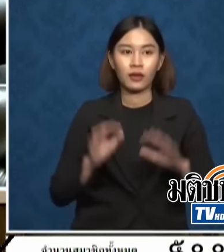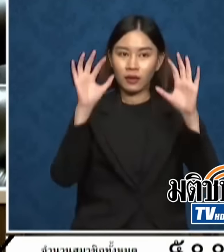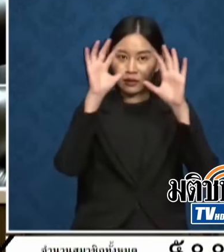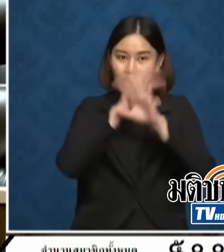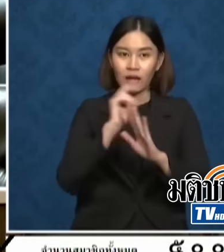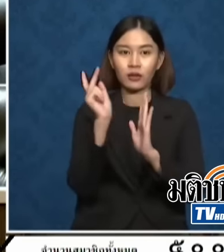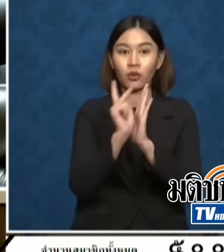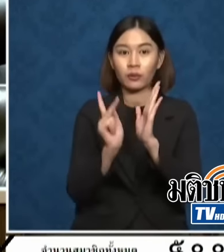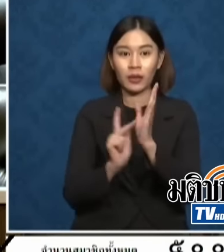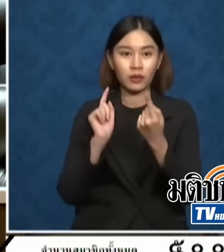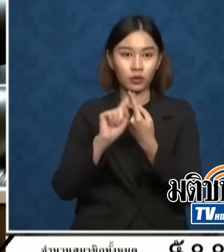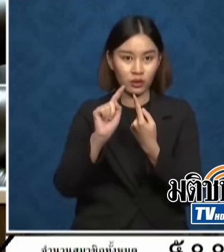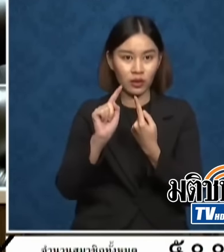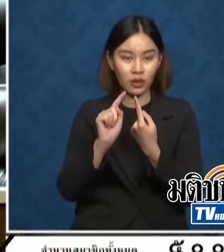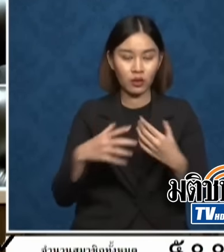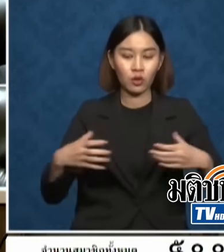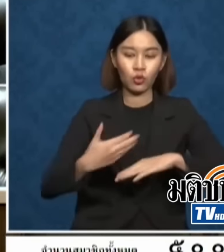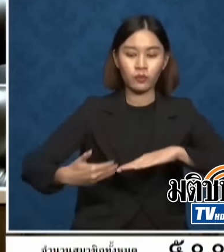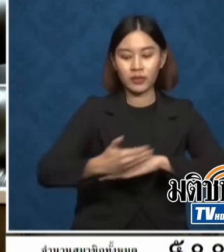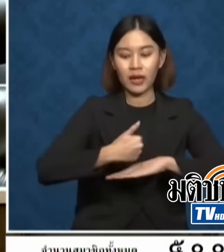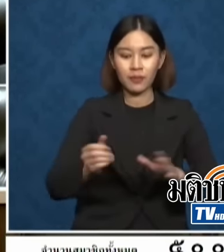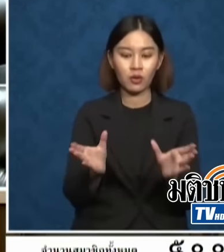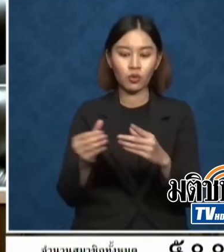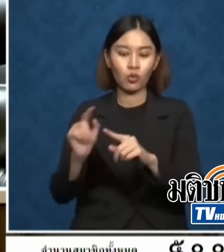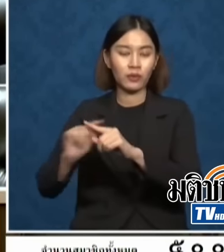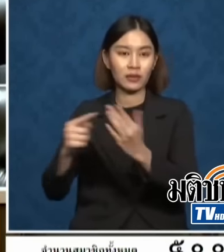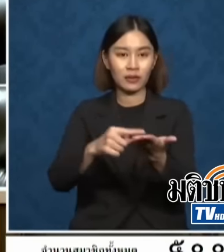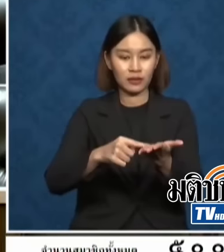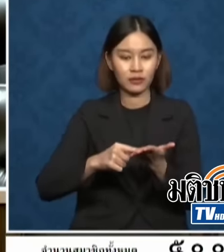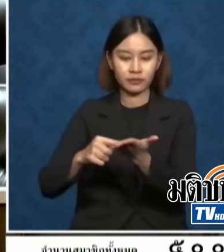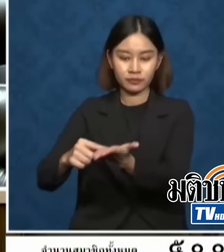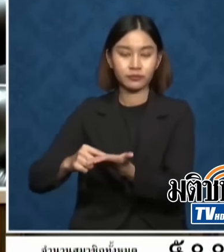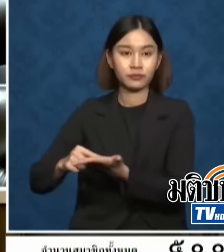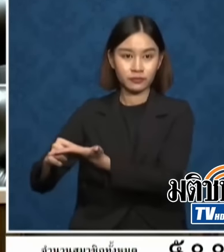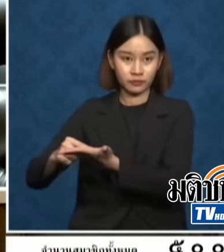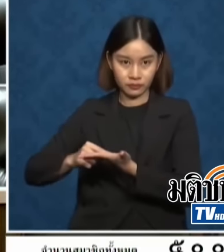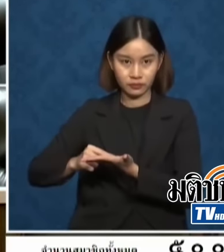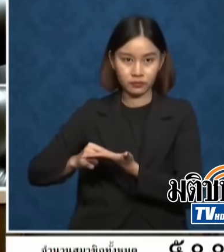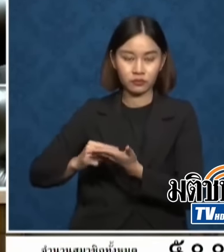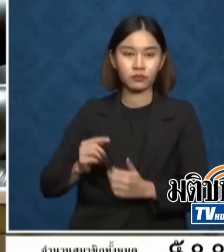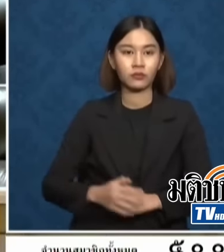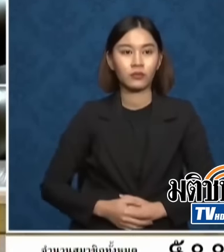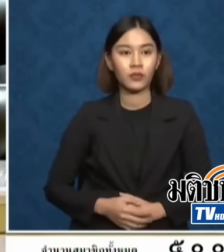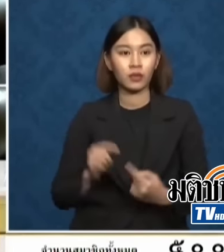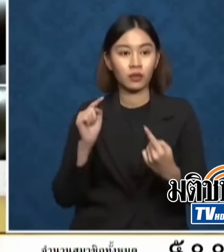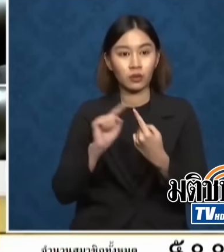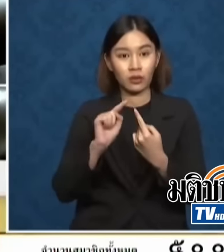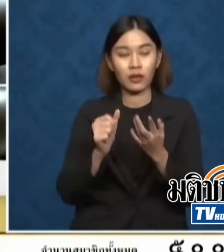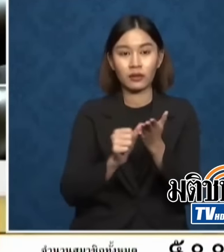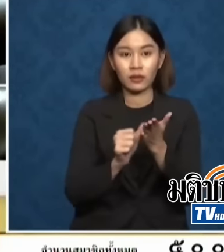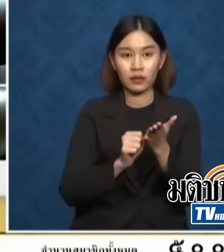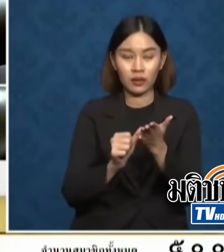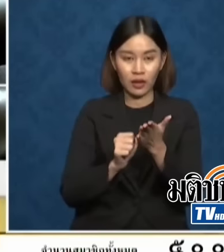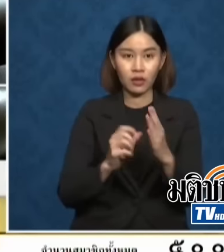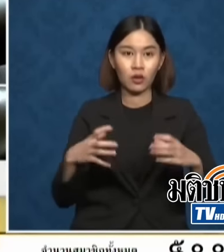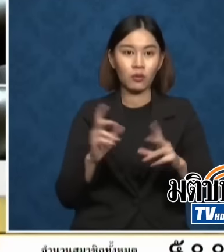คล้ายกับกฎหมายที่ทางพรรคการเมืองต่างๆได้เสนอเข้าไปนะครับเข้าไปแก้เรื่อง